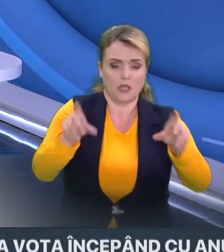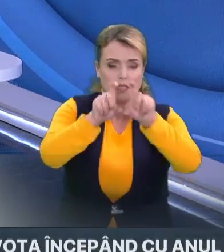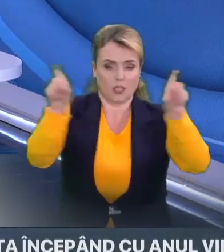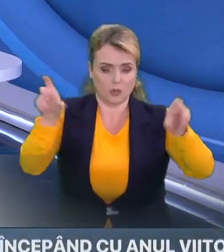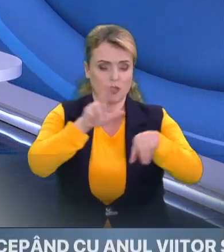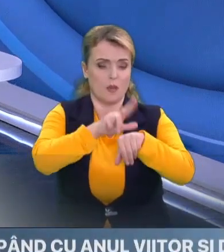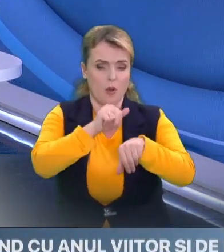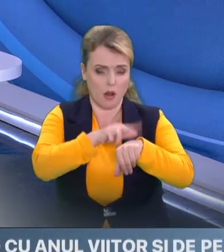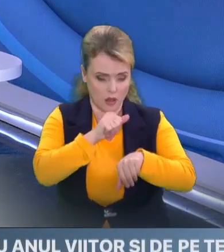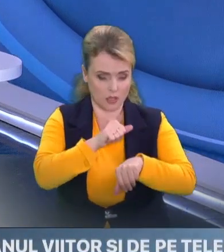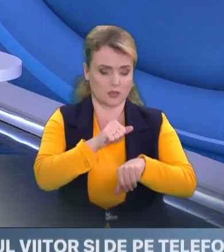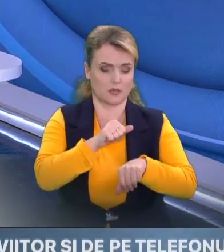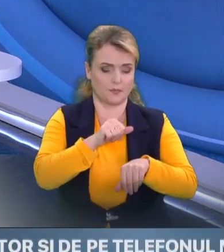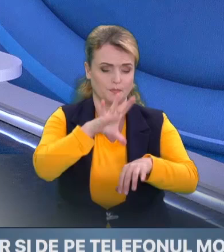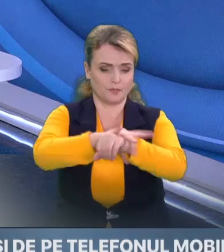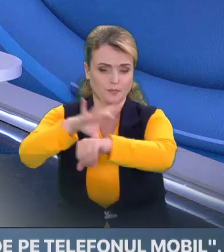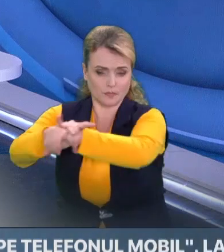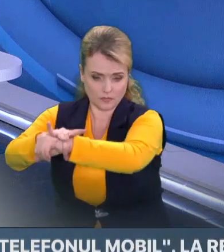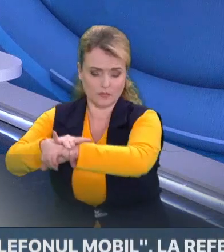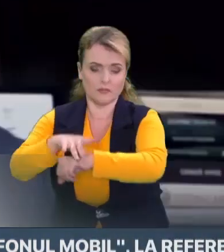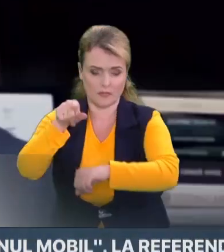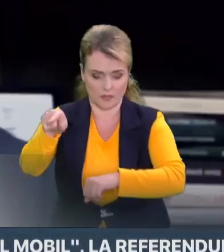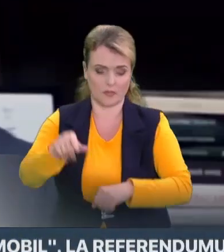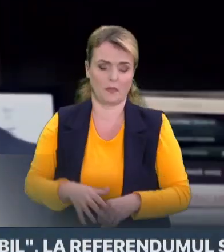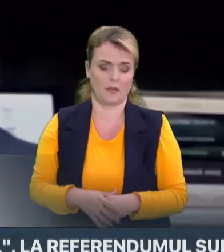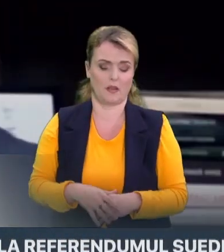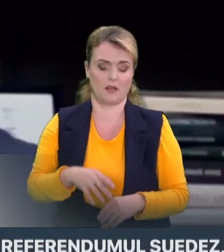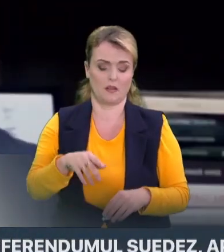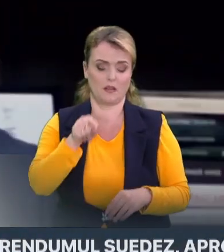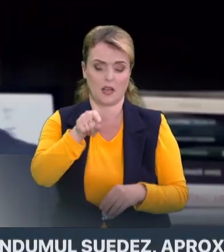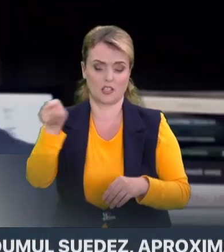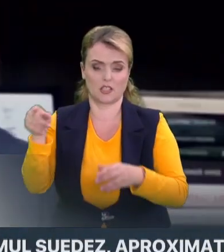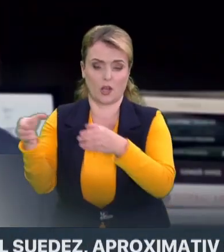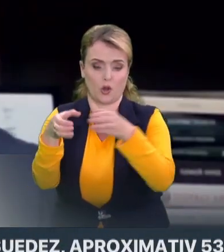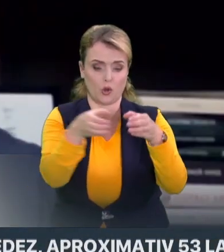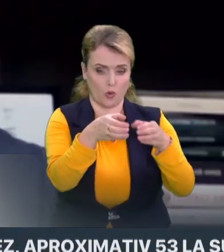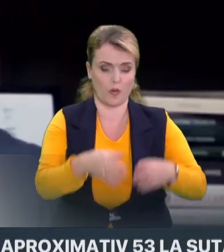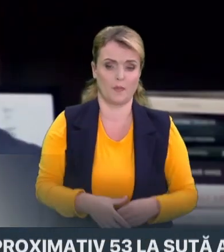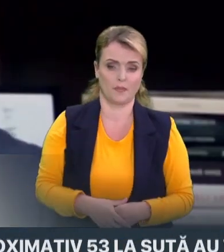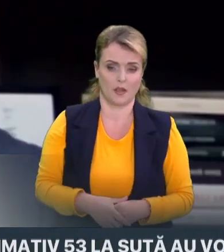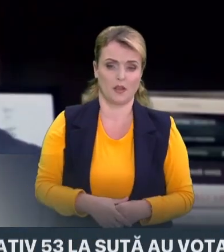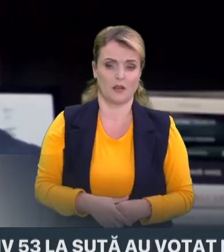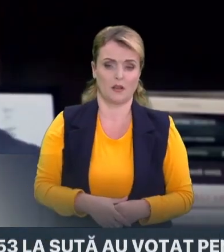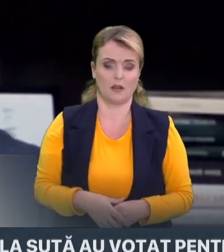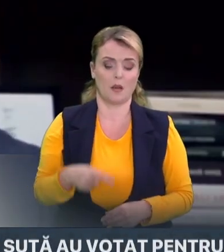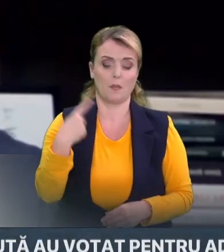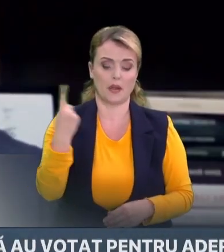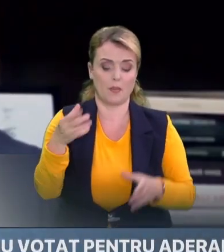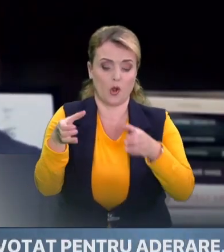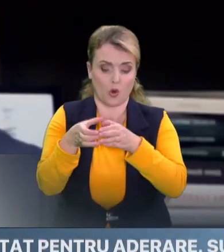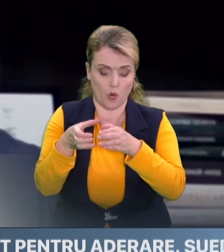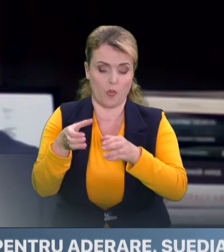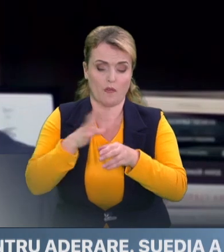de grupe antrenate de către ruși. Primul grup a fost antrenat sub Moscova, erau, din câte am înțeles din acel